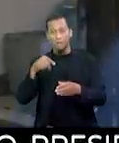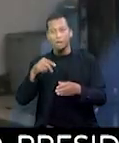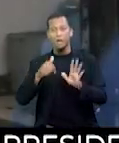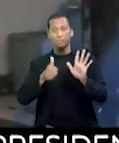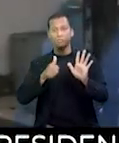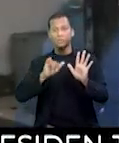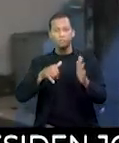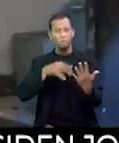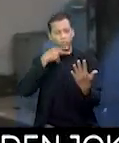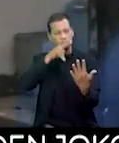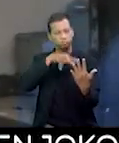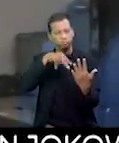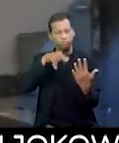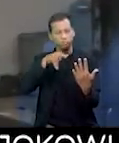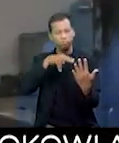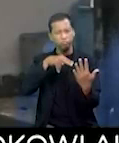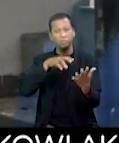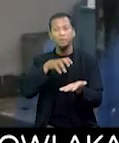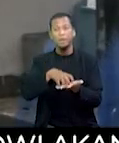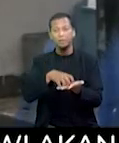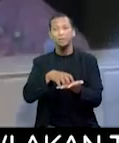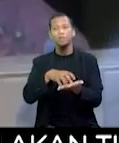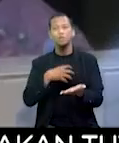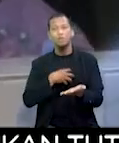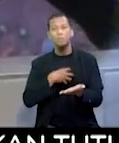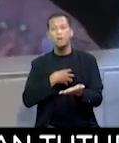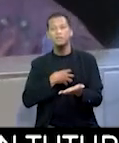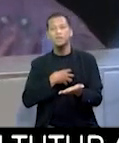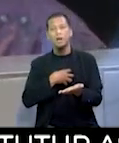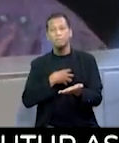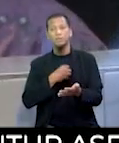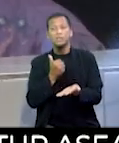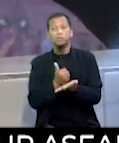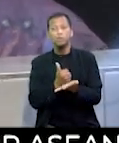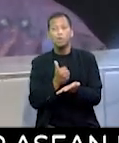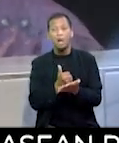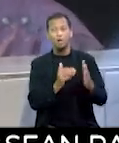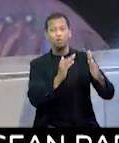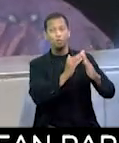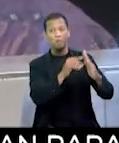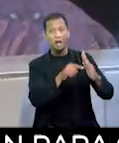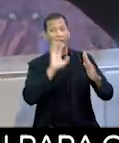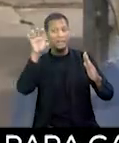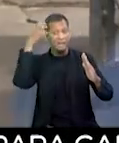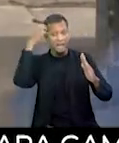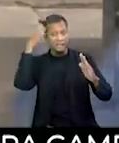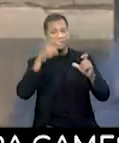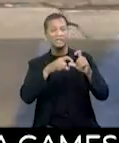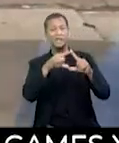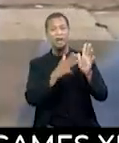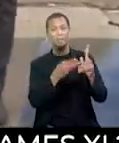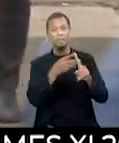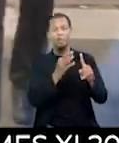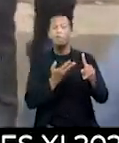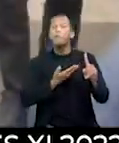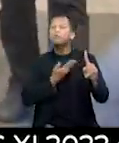akan melakukan pemeriksaan lanjutan terkait kasus penembakan Brigadir Yosua di rumah mantan Kadiv Propam Irjen Polisi Verdi Sambo dengan agenda